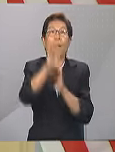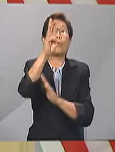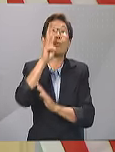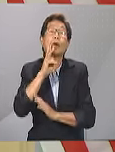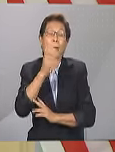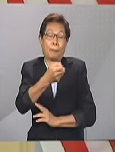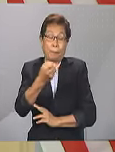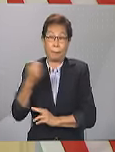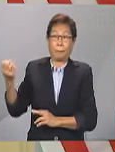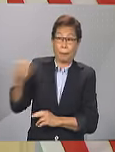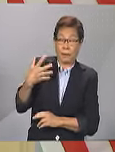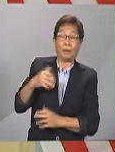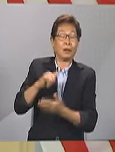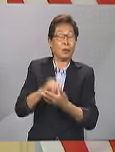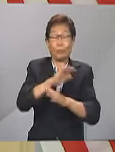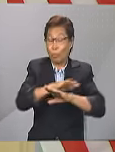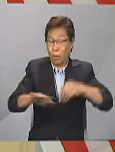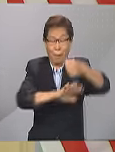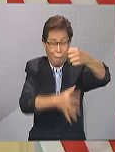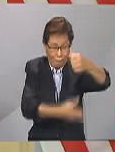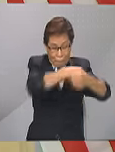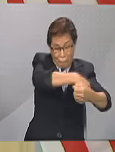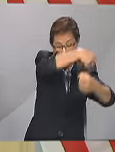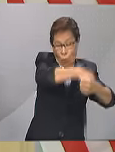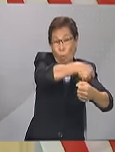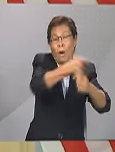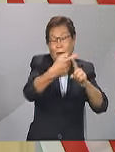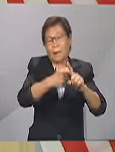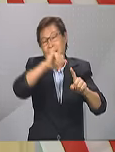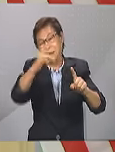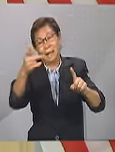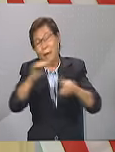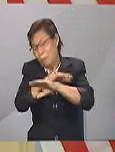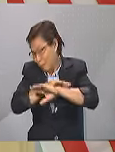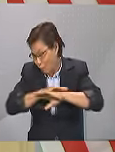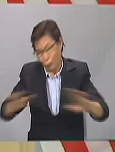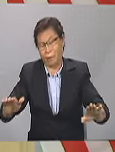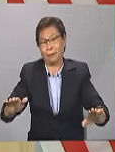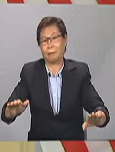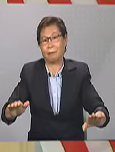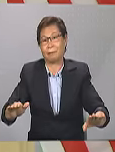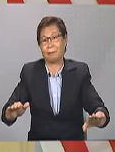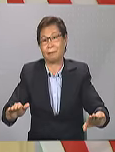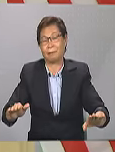wanita bahwa itu bukanlah bakul daripada jabatan kebajikan masyarakat